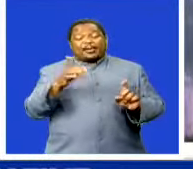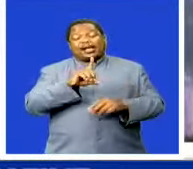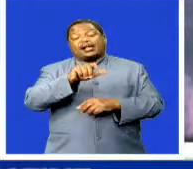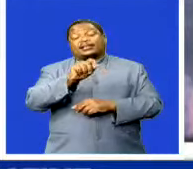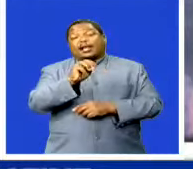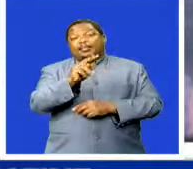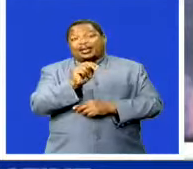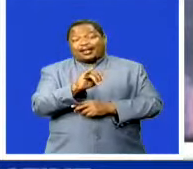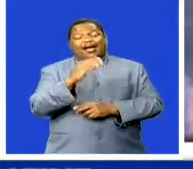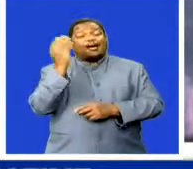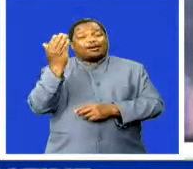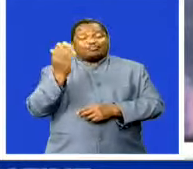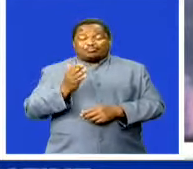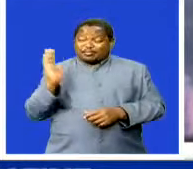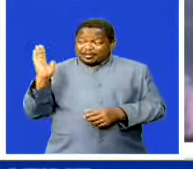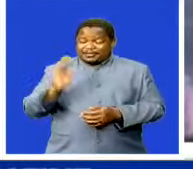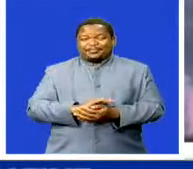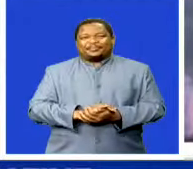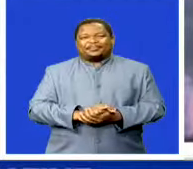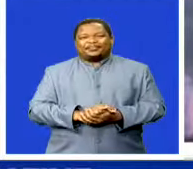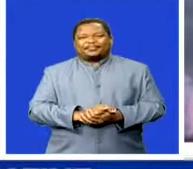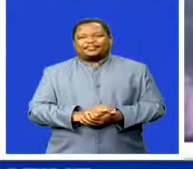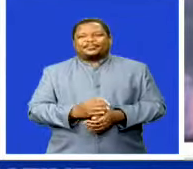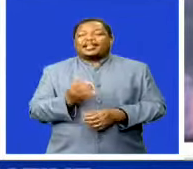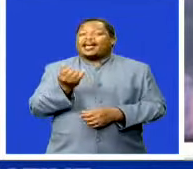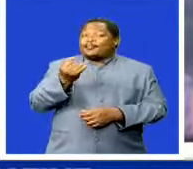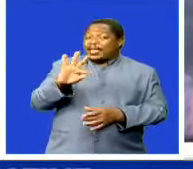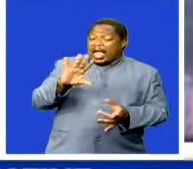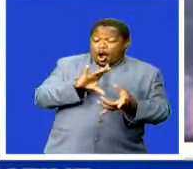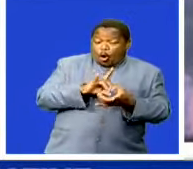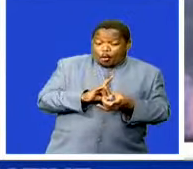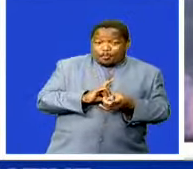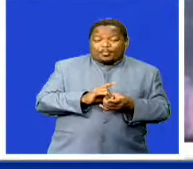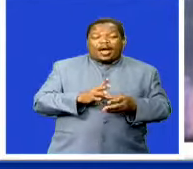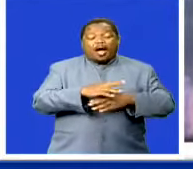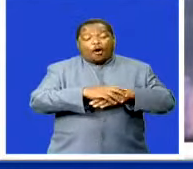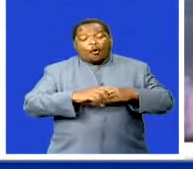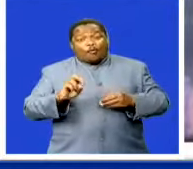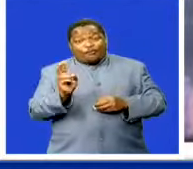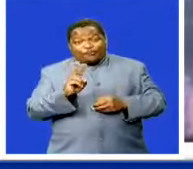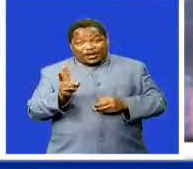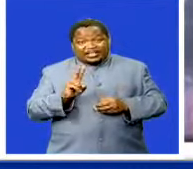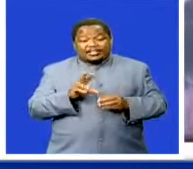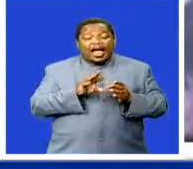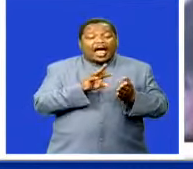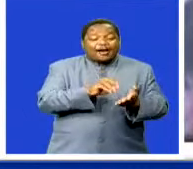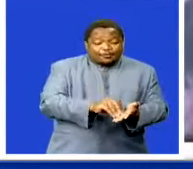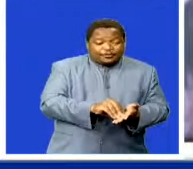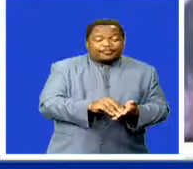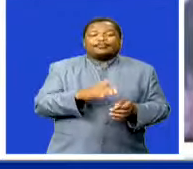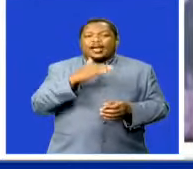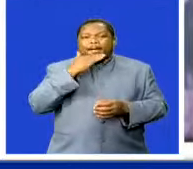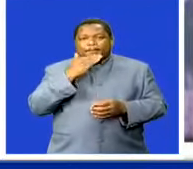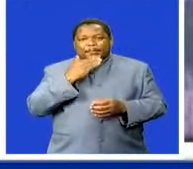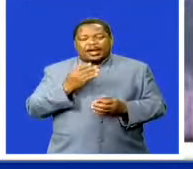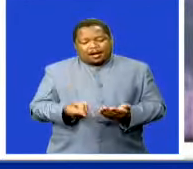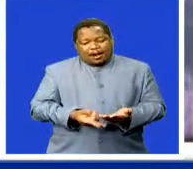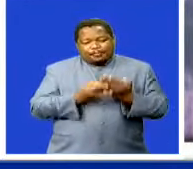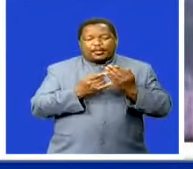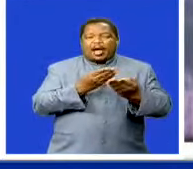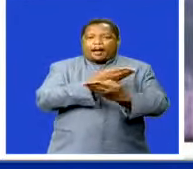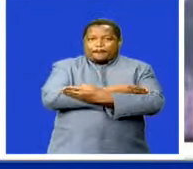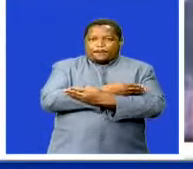ekhaya, ema vegetables siyathi ukuthi they are protective foods, kudla lokuvikelako. Kuyadzingeka kulamalanga